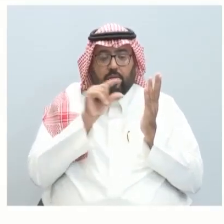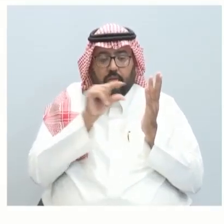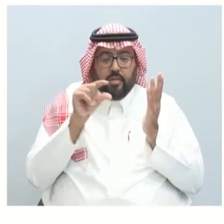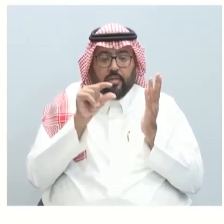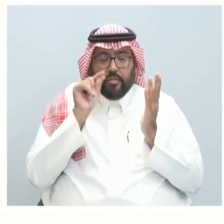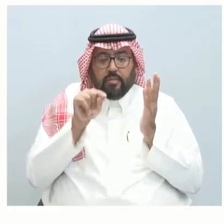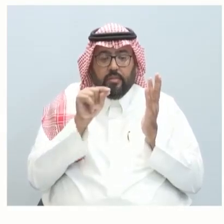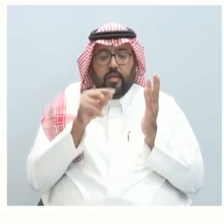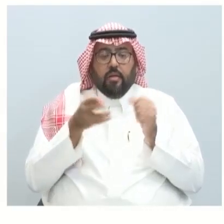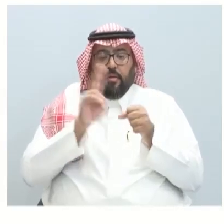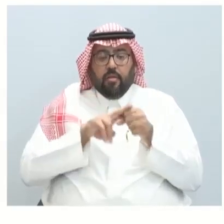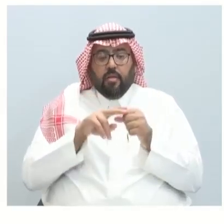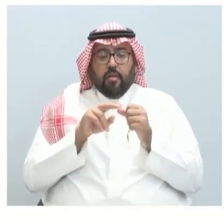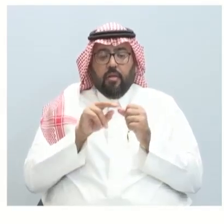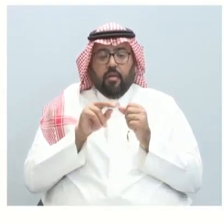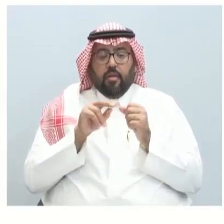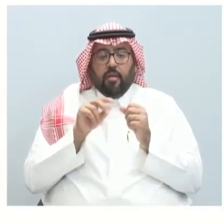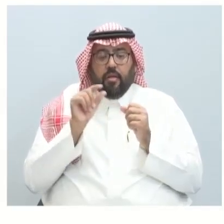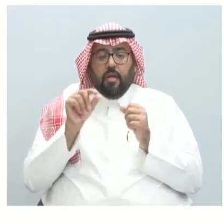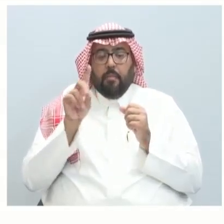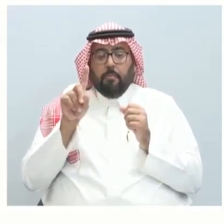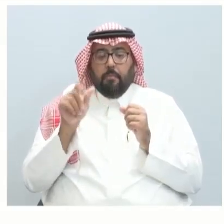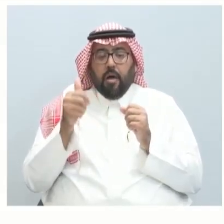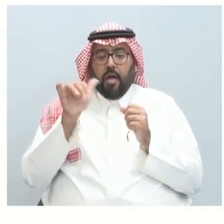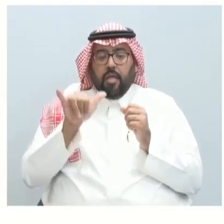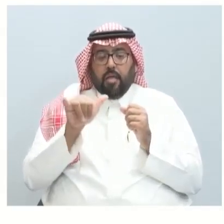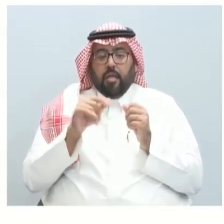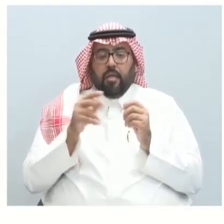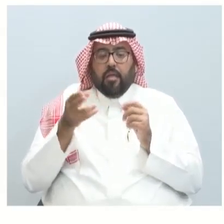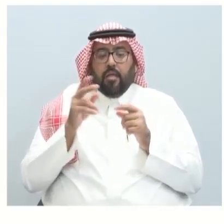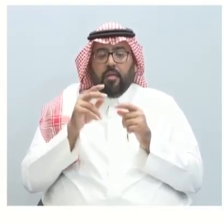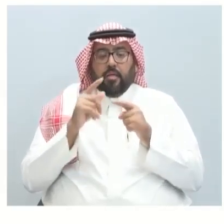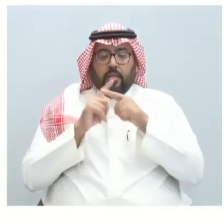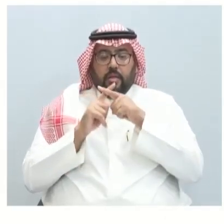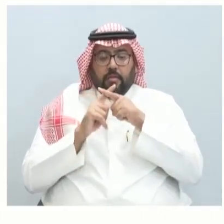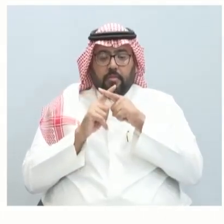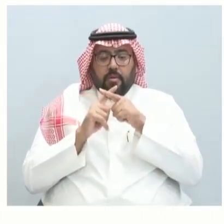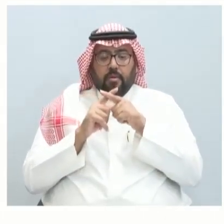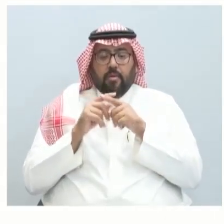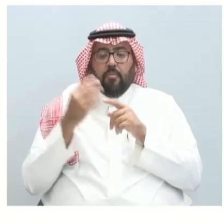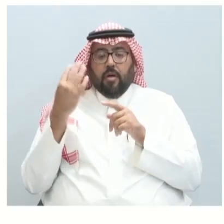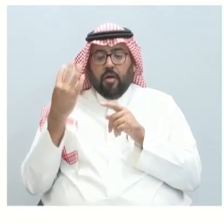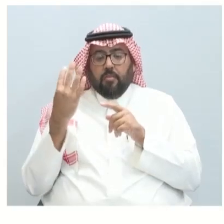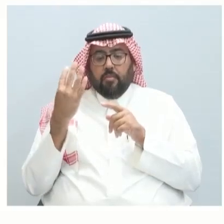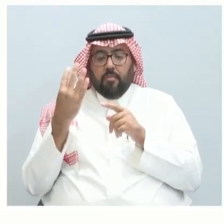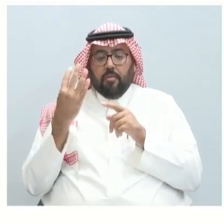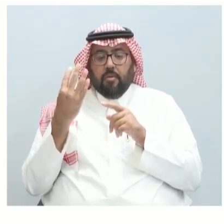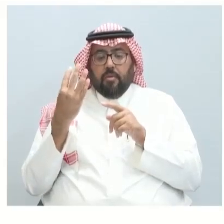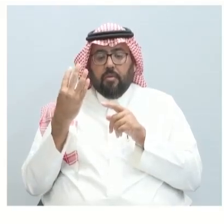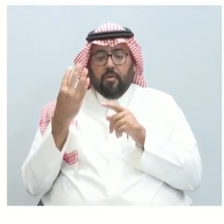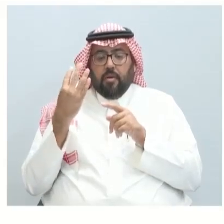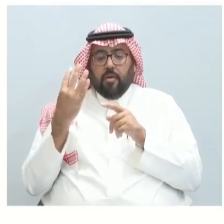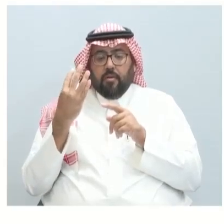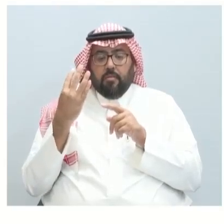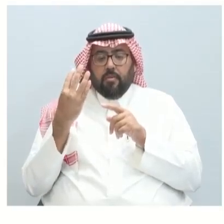او هذا الزر ومن ثم علامه الباي ومن ثم ابنائي وبناتي الضرب ومن ثم القطر الذي